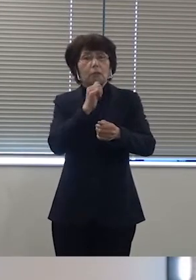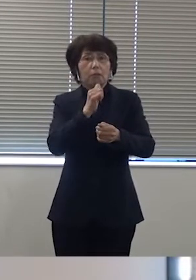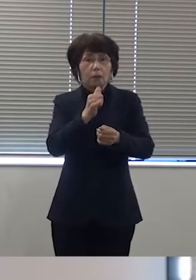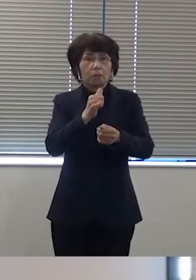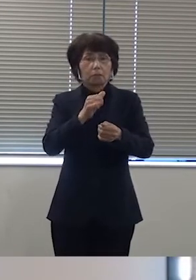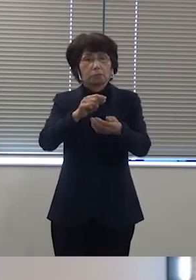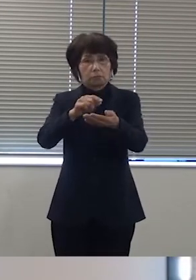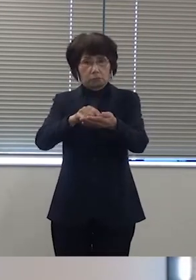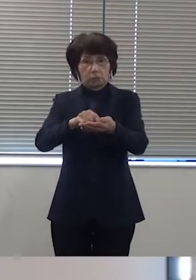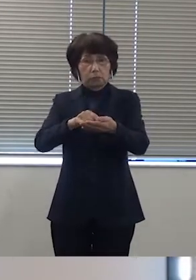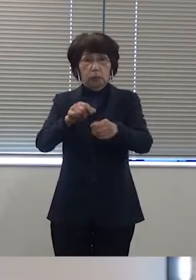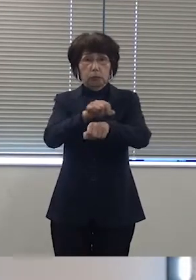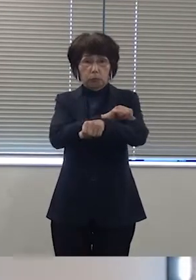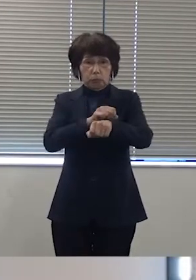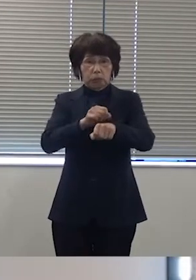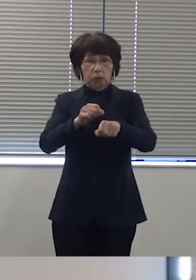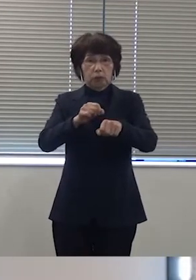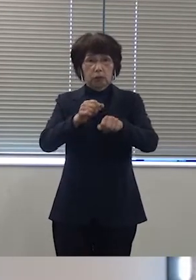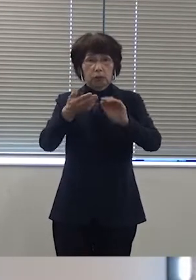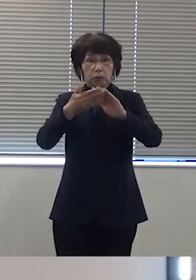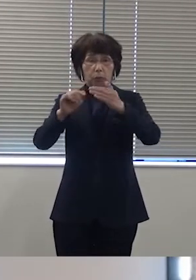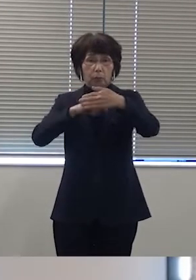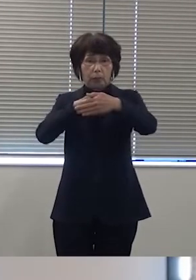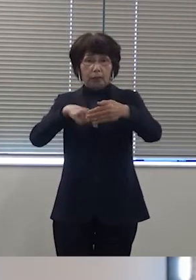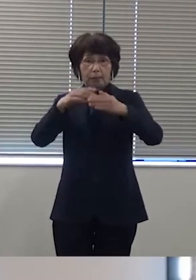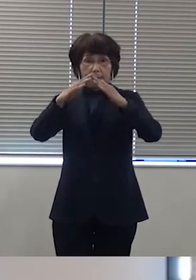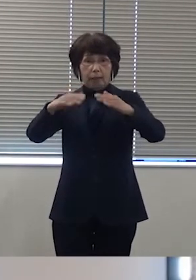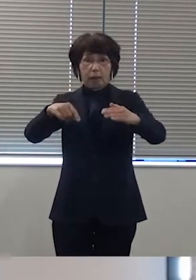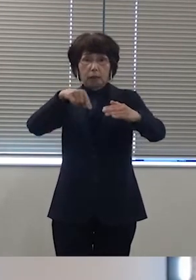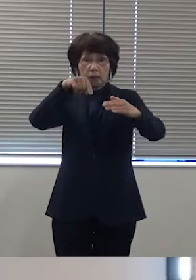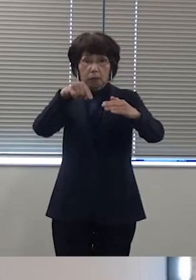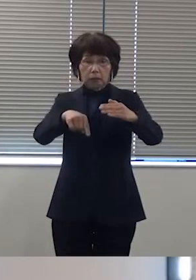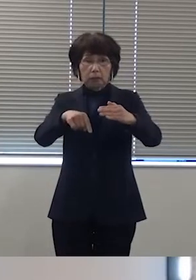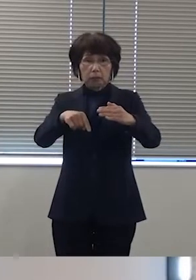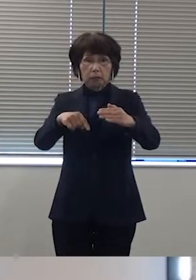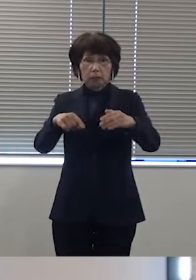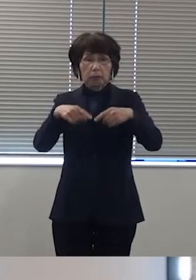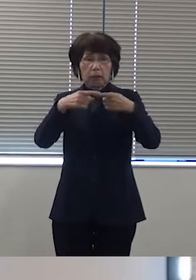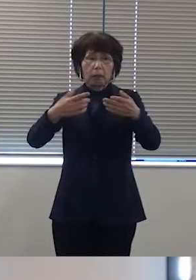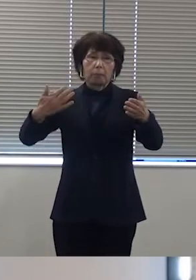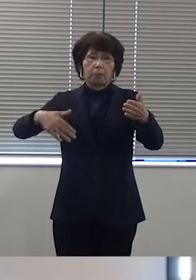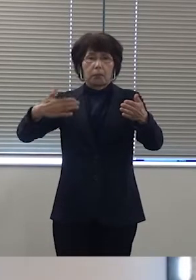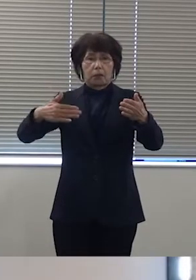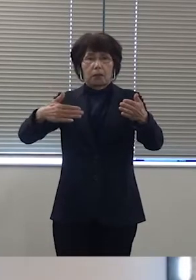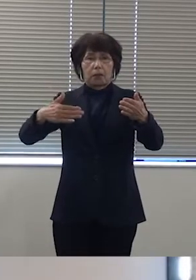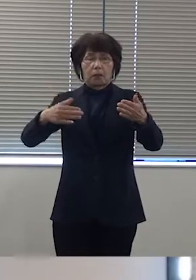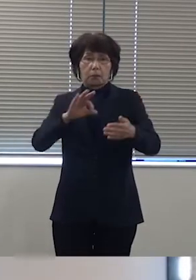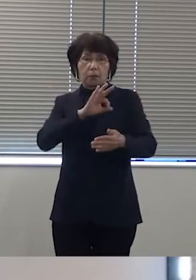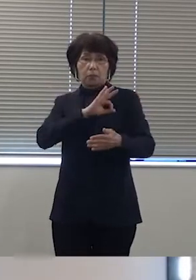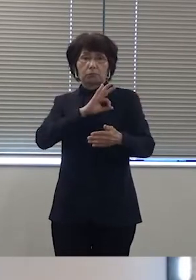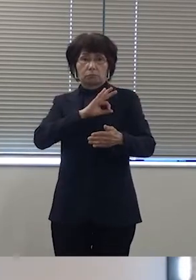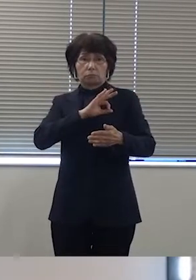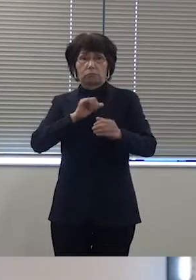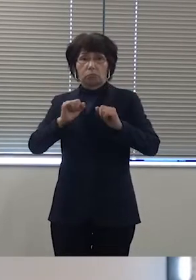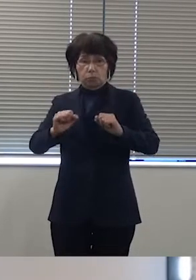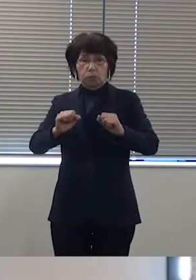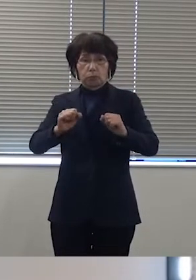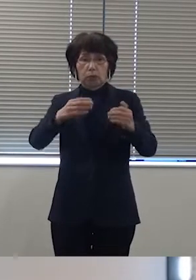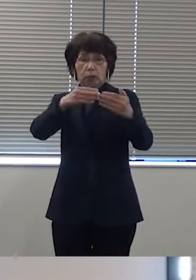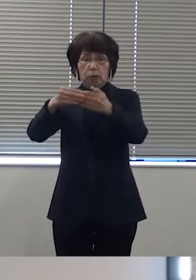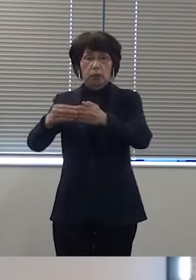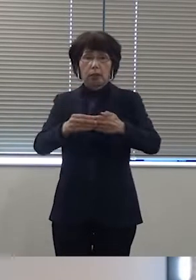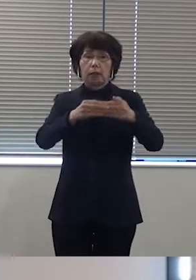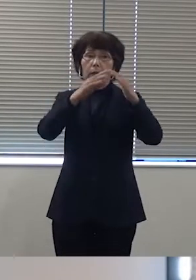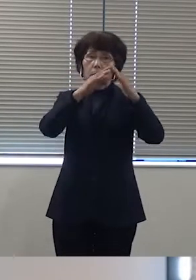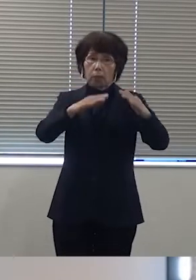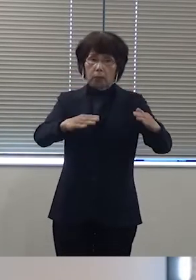の未加入 の町内会等もありますので、連合会もしくは町内会連合会とか、そういう組